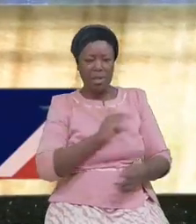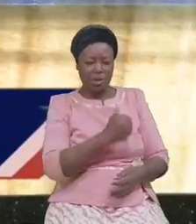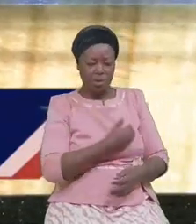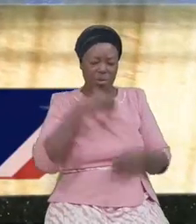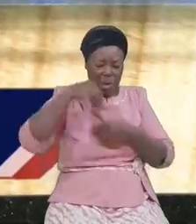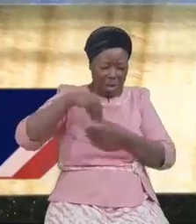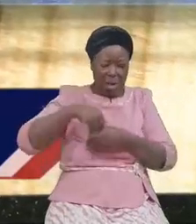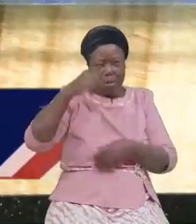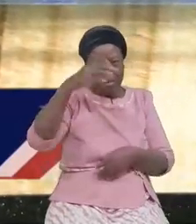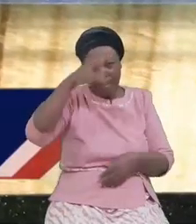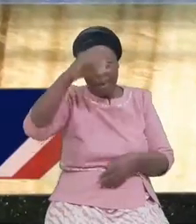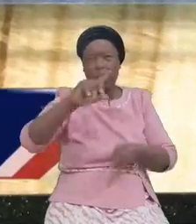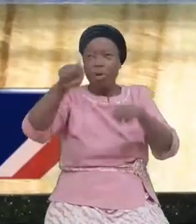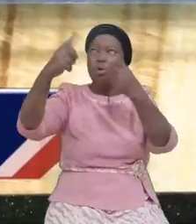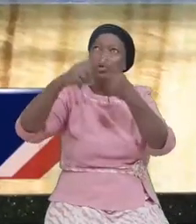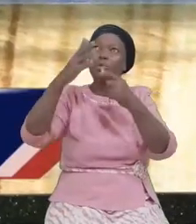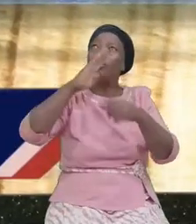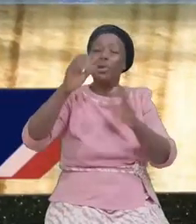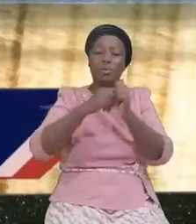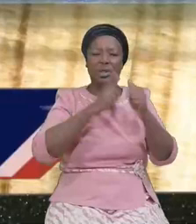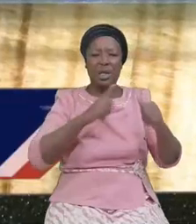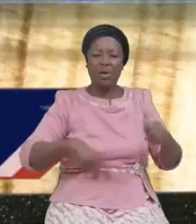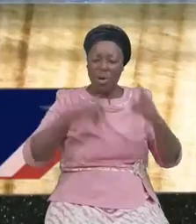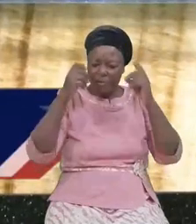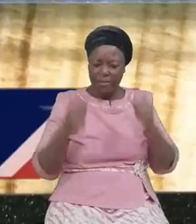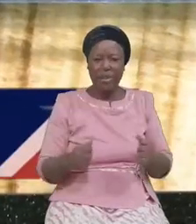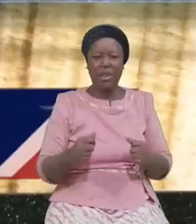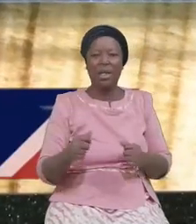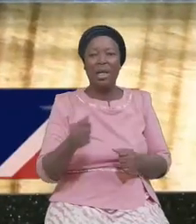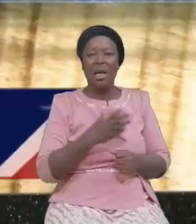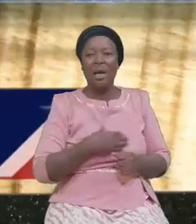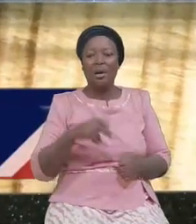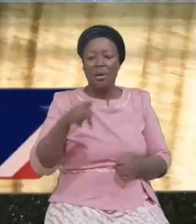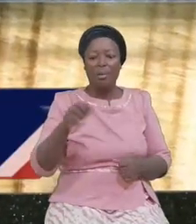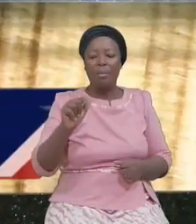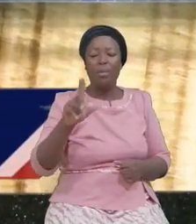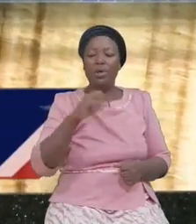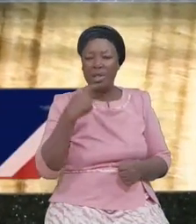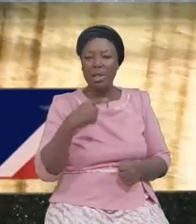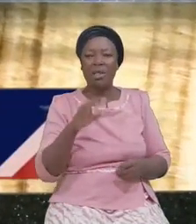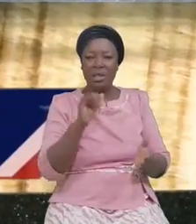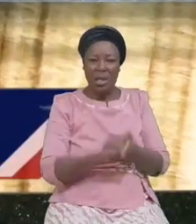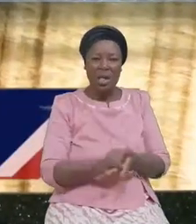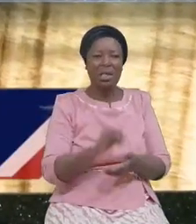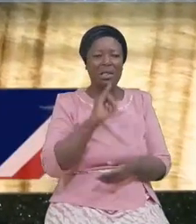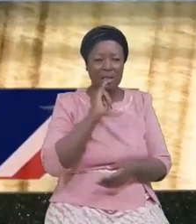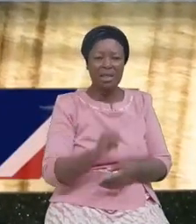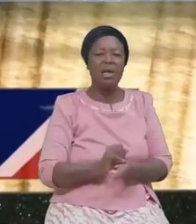intérieur va rencontrer le Seigneur immédiatement. Et l'apôtre Paul dit, c'est ce que je désire